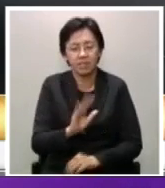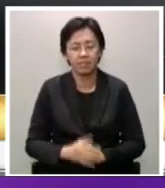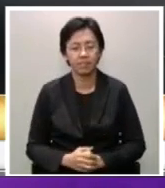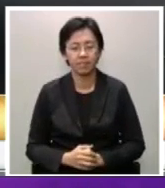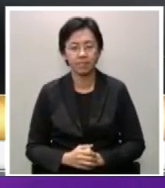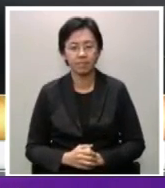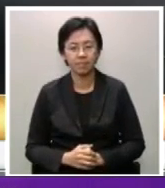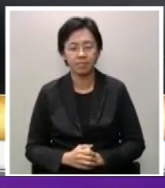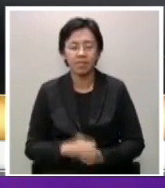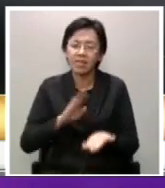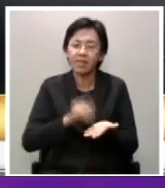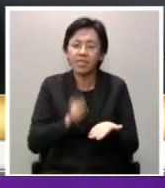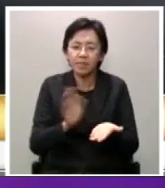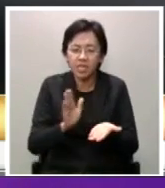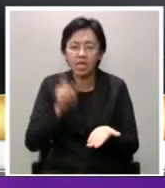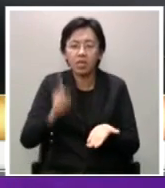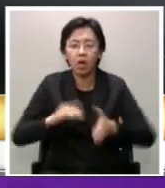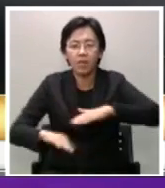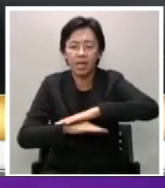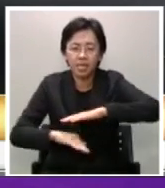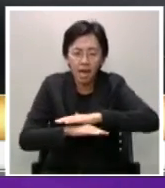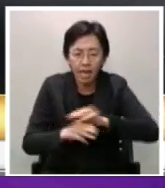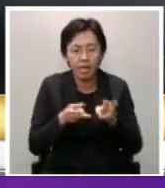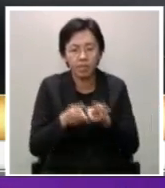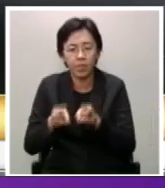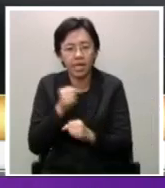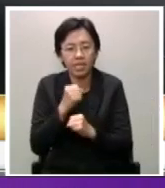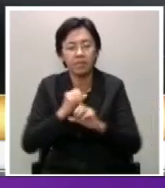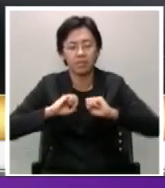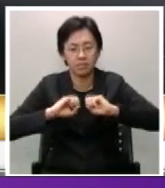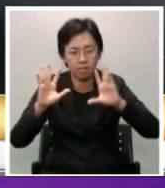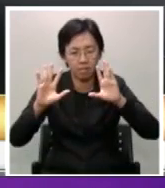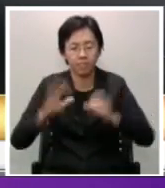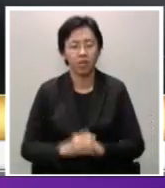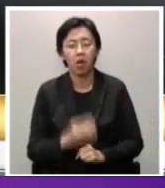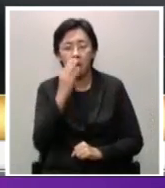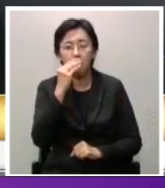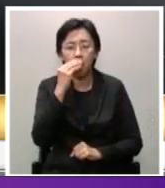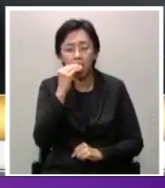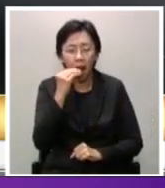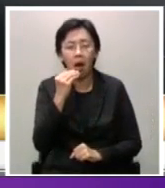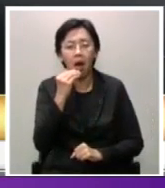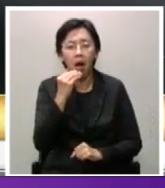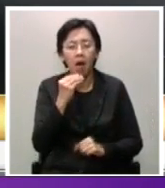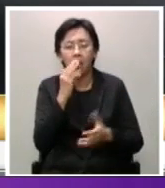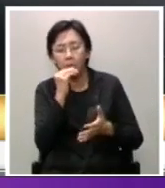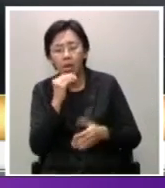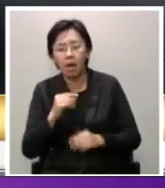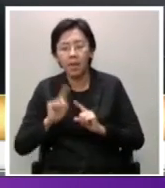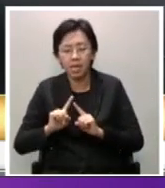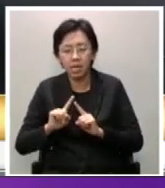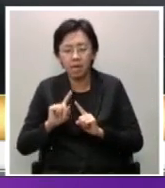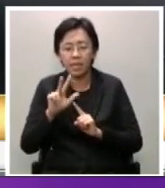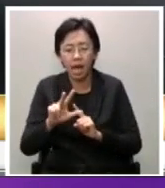ะมันบางครั้งเนี่ยมันต้องมีหลักฐานมีแนวทางปฏิบัติที่ชัดเจนถ้าพูด1แล้วไป3ไป4เลยบ